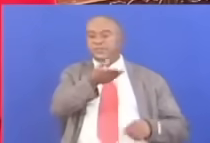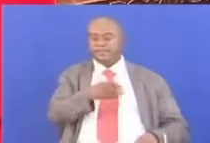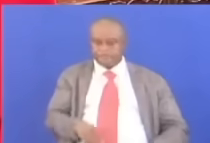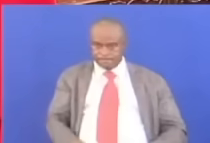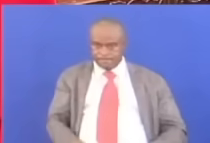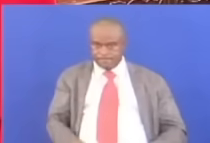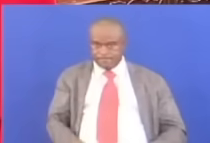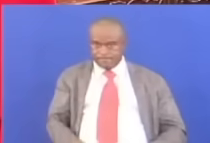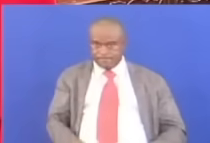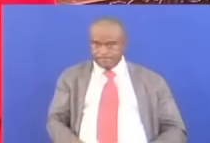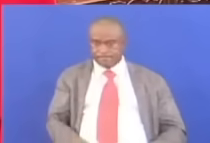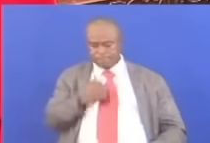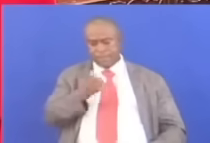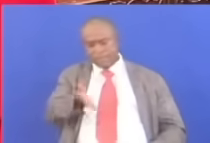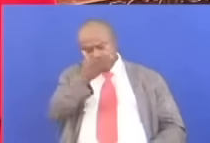bina